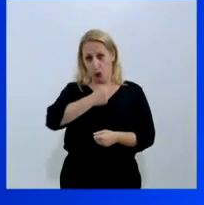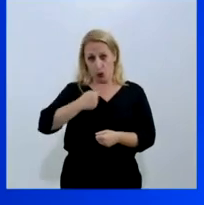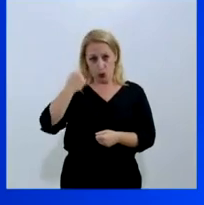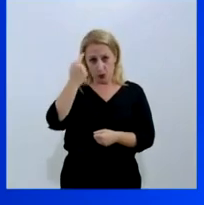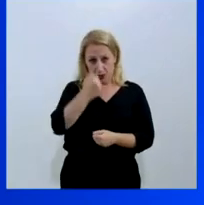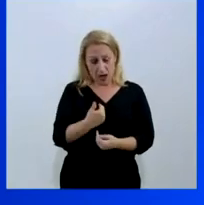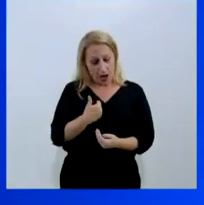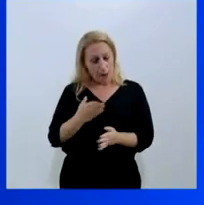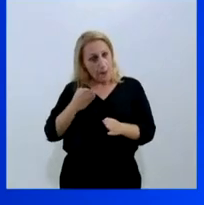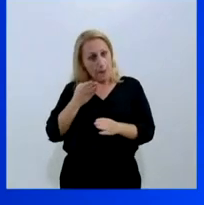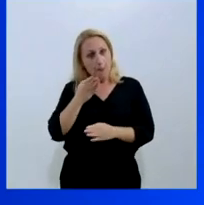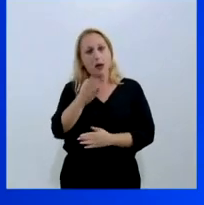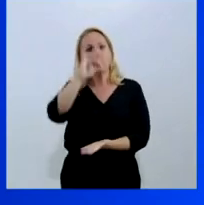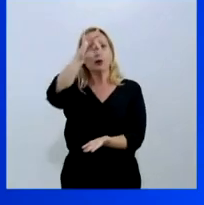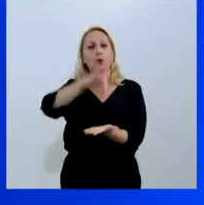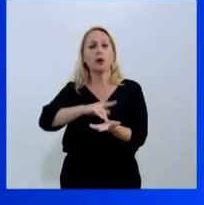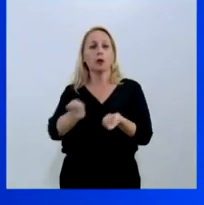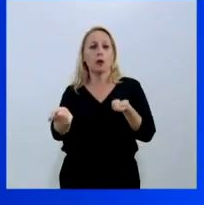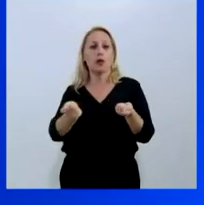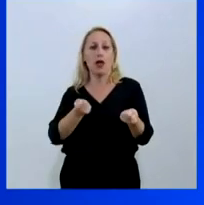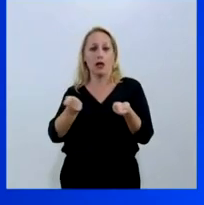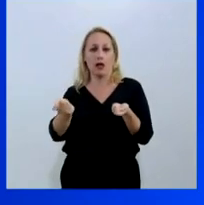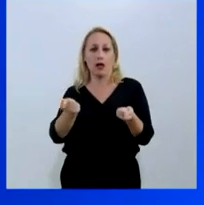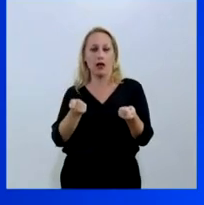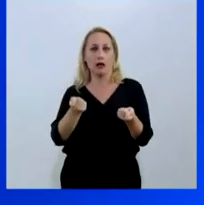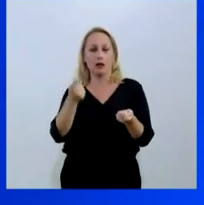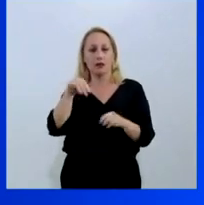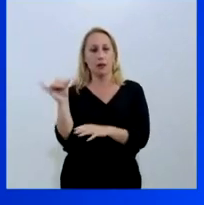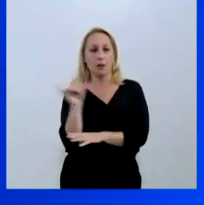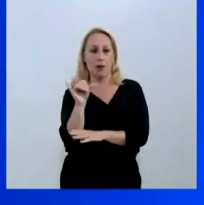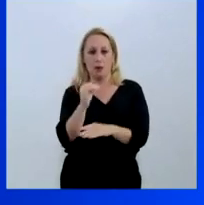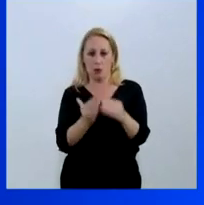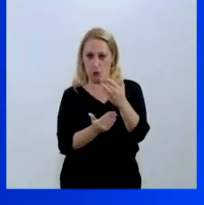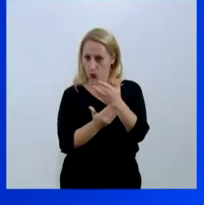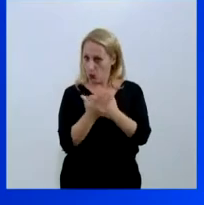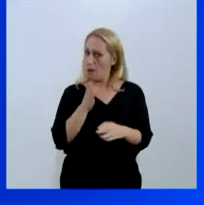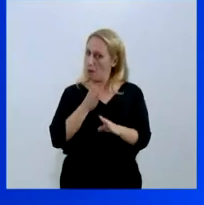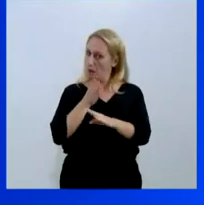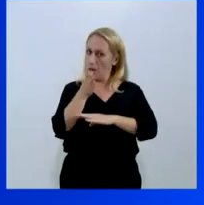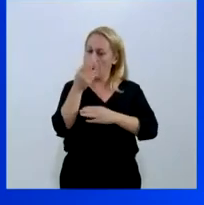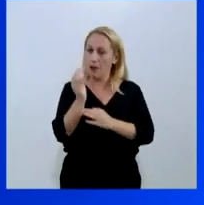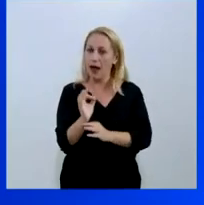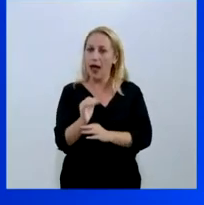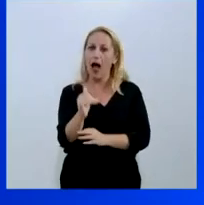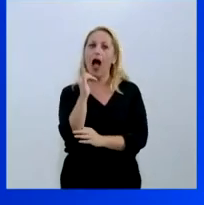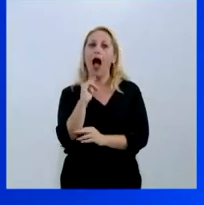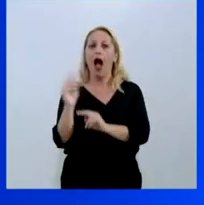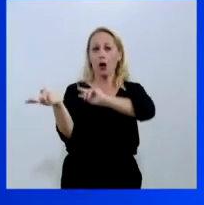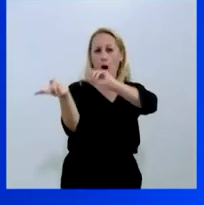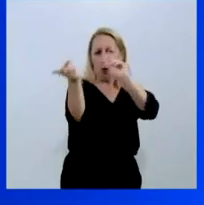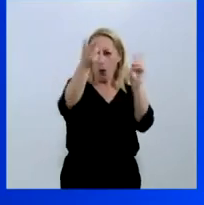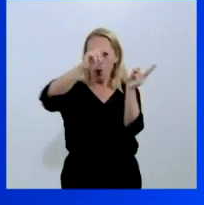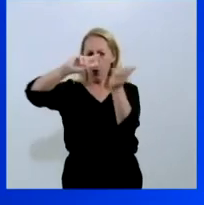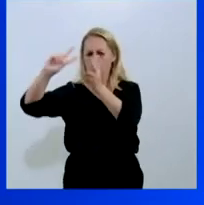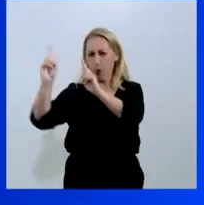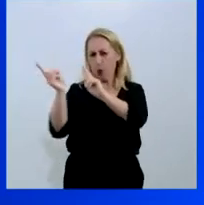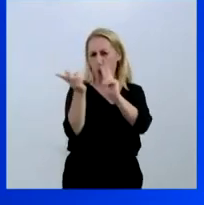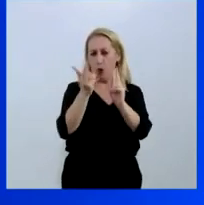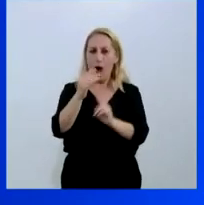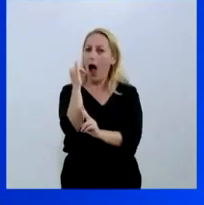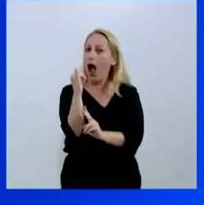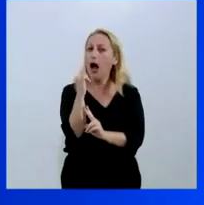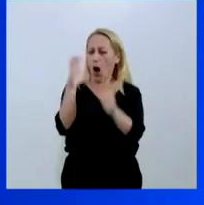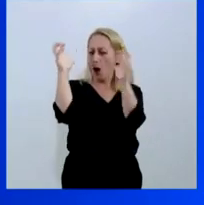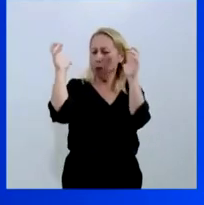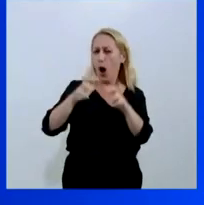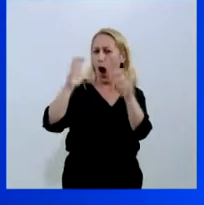κέντρο επιχειρήσεων την 5η το πρωί όταν ακόμα τα καιρικά φαινόμενα ήταν σε μεγάλη ένταση. Και σε